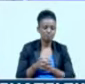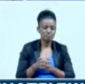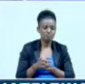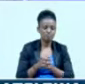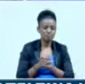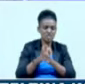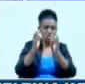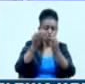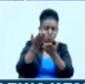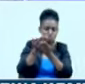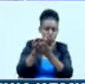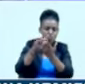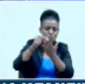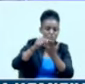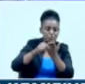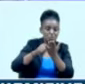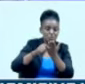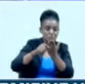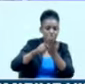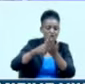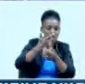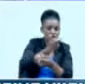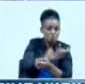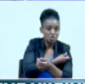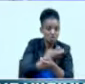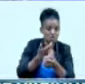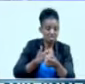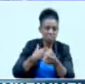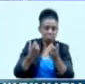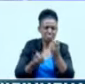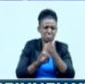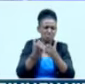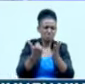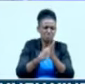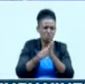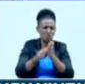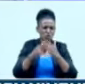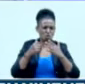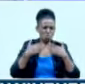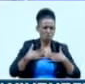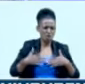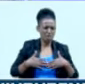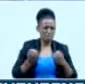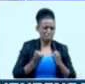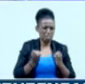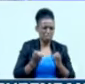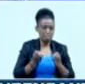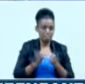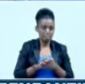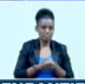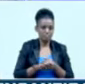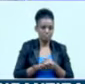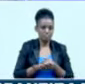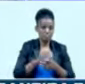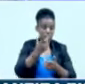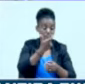urukingo rwujuje ibisabwa no kuvuga rurabasha gukingira nta bibazo bitera mu mubiri igihe umuntu rutewe ubwo rero